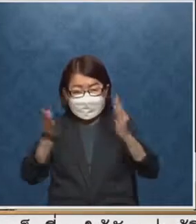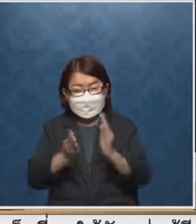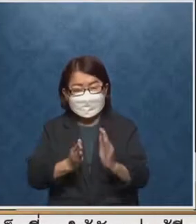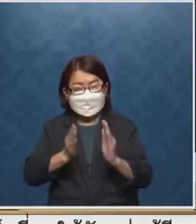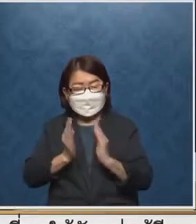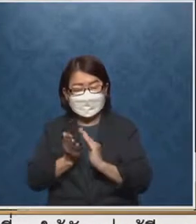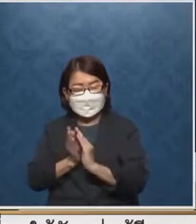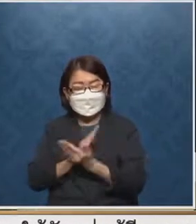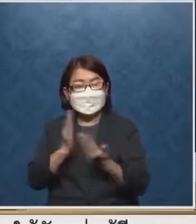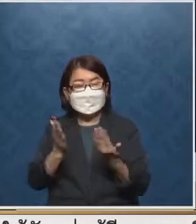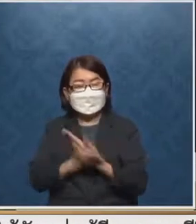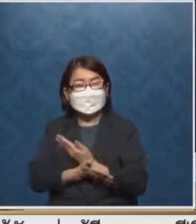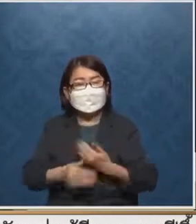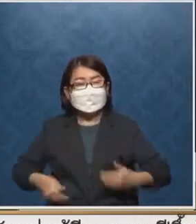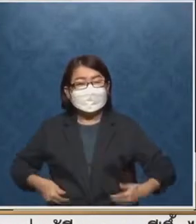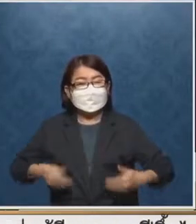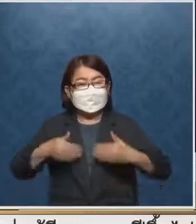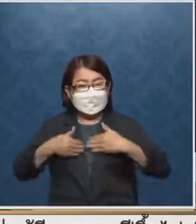ช้ชีวิตประจำวัน